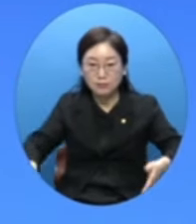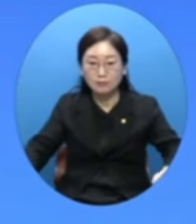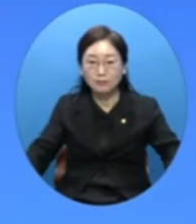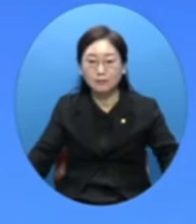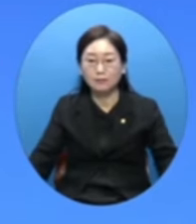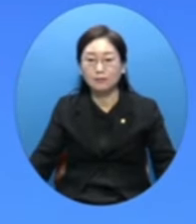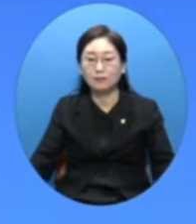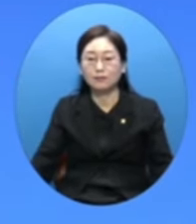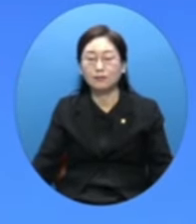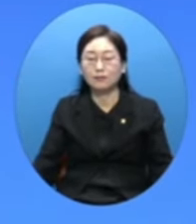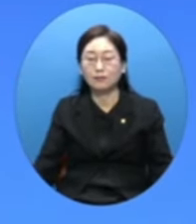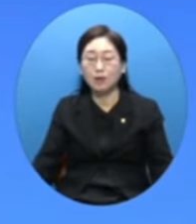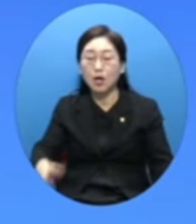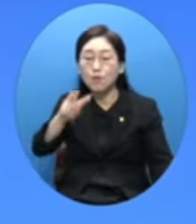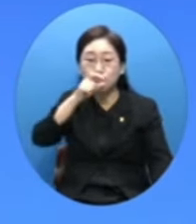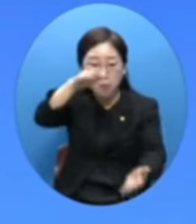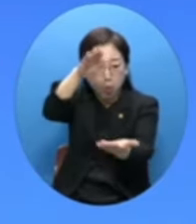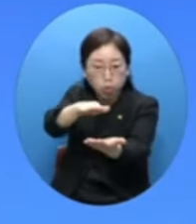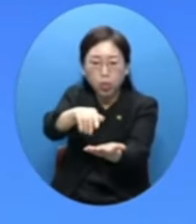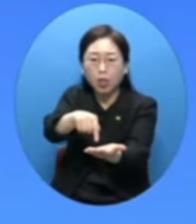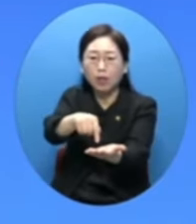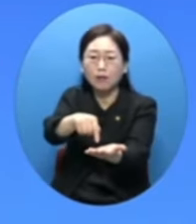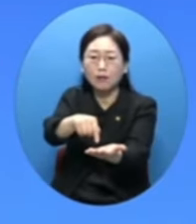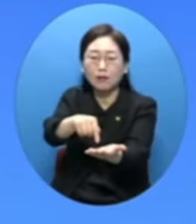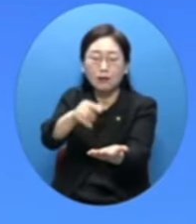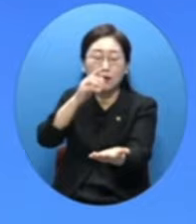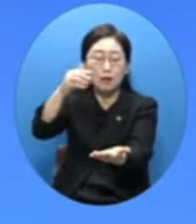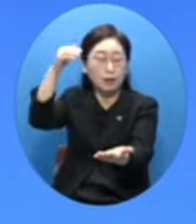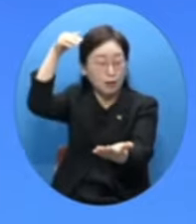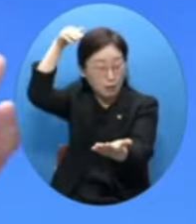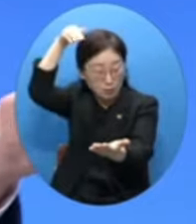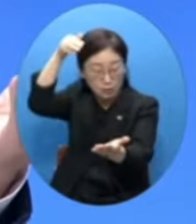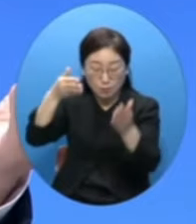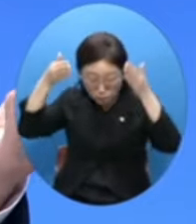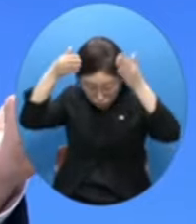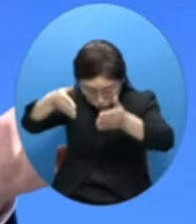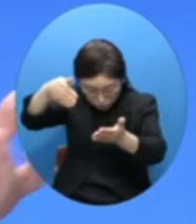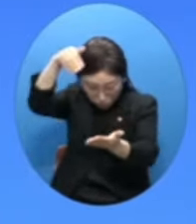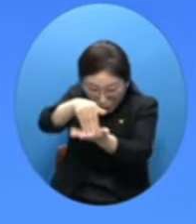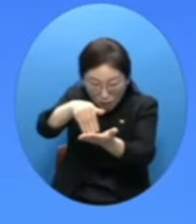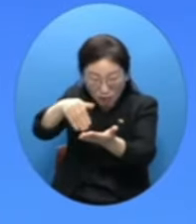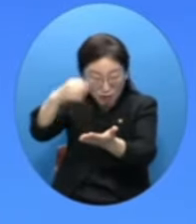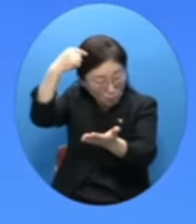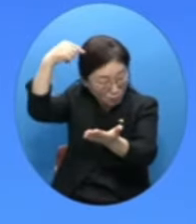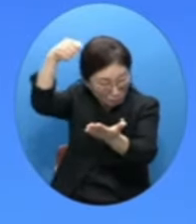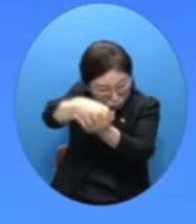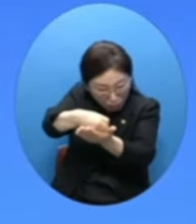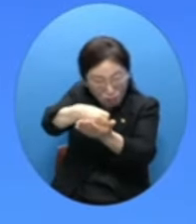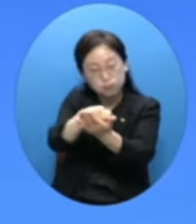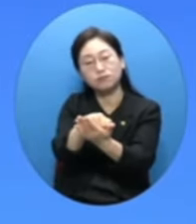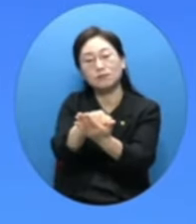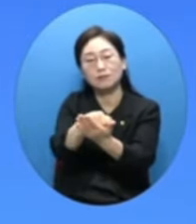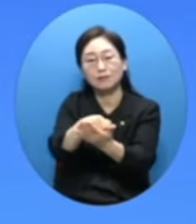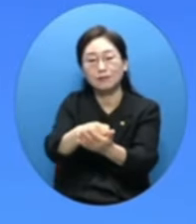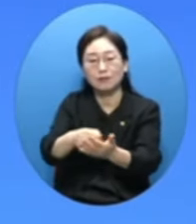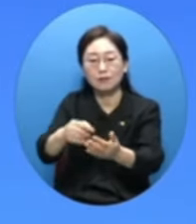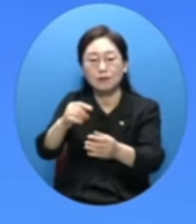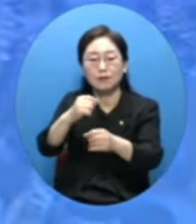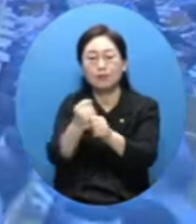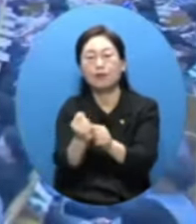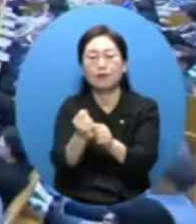했는데 리 너무 낮아 가지고 쿵하는 순간 정신을 잃어버렸어요 목뼈가 부러진 머리